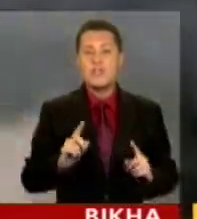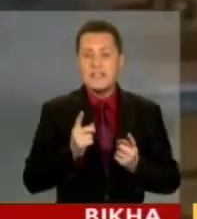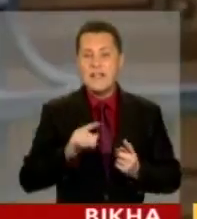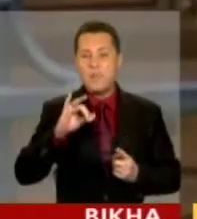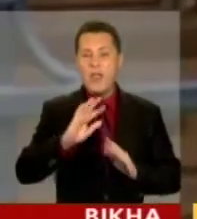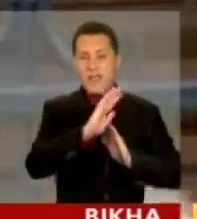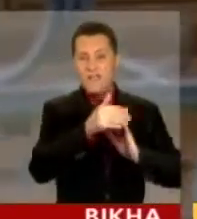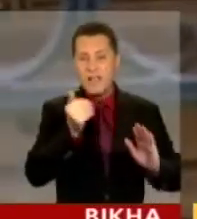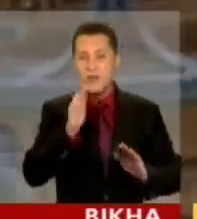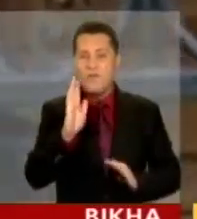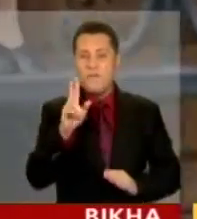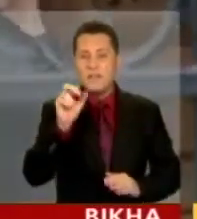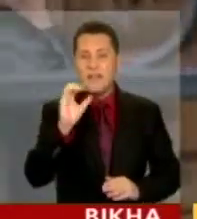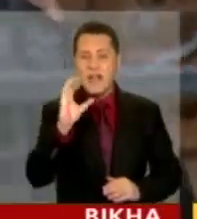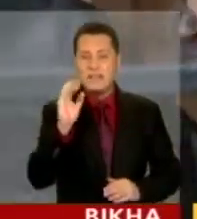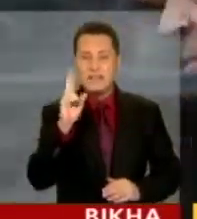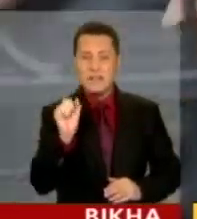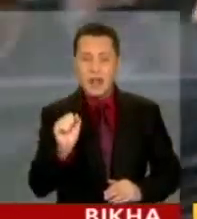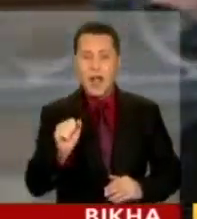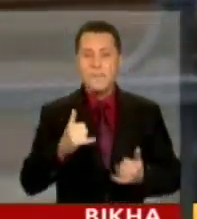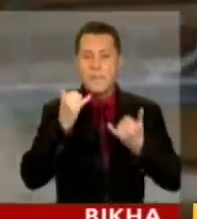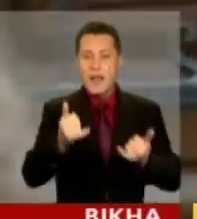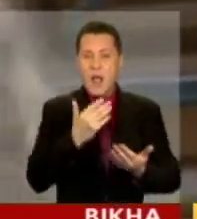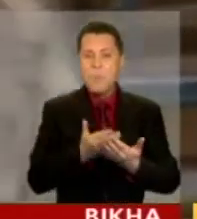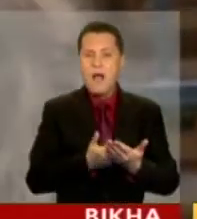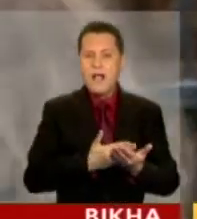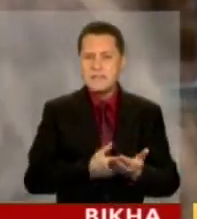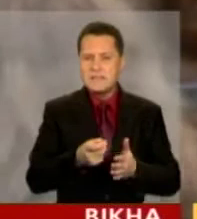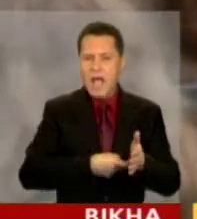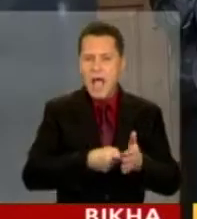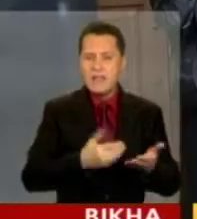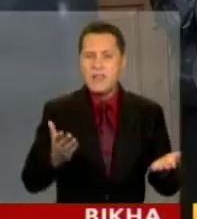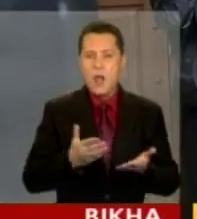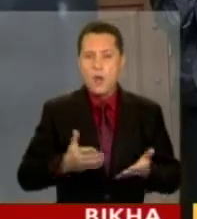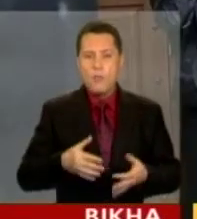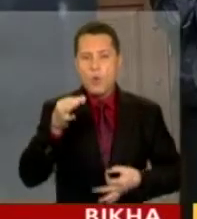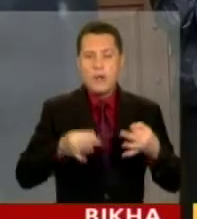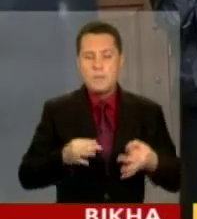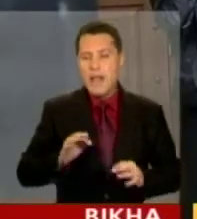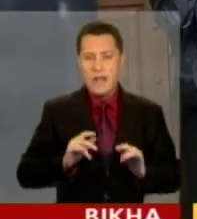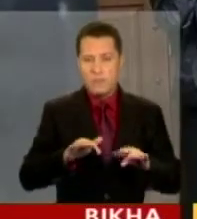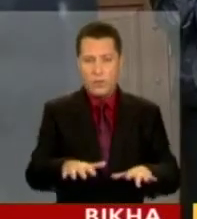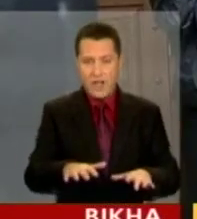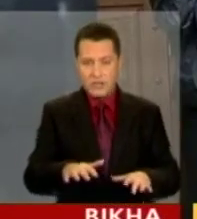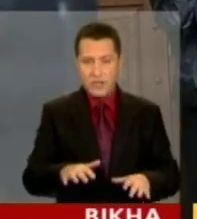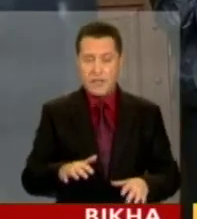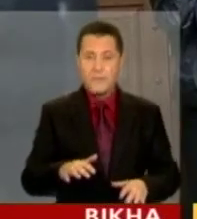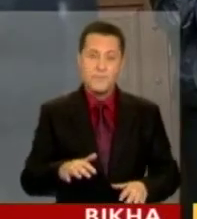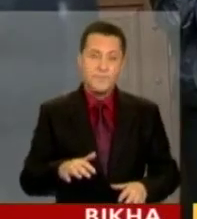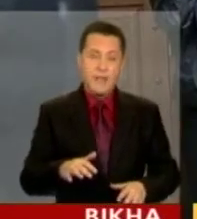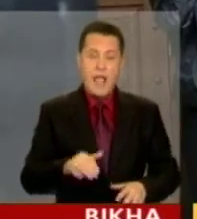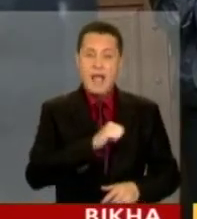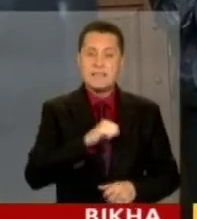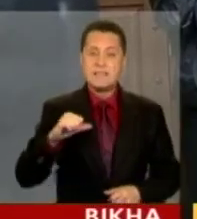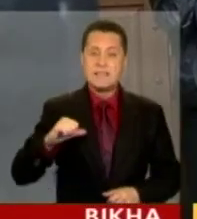виклику Власенка для показань у якомусь з кримінальних проваджень. Власне,